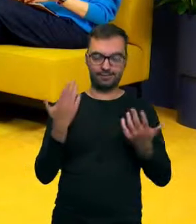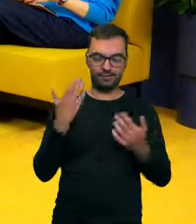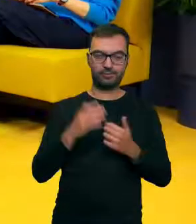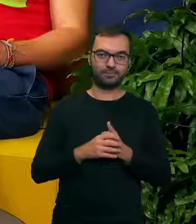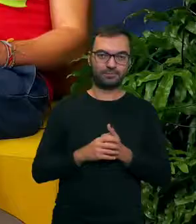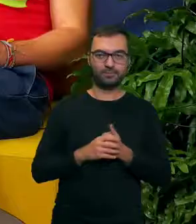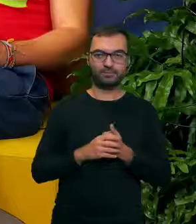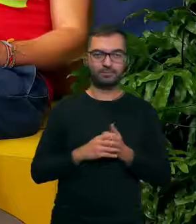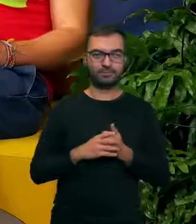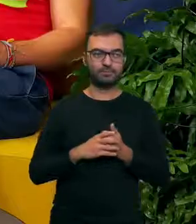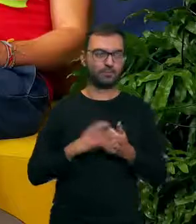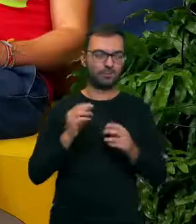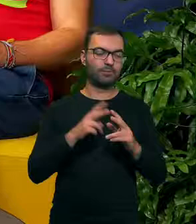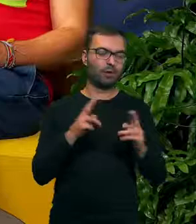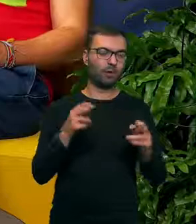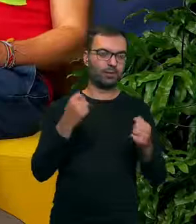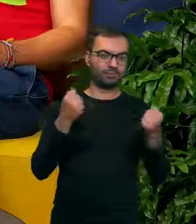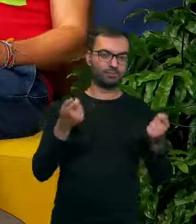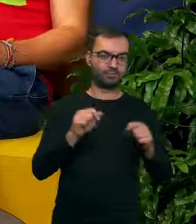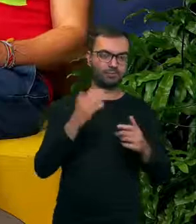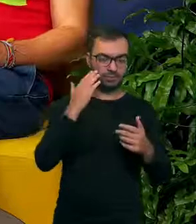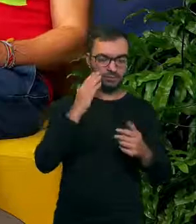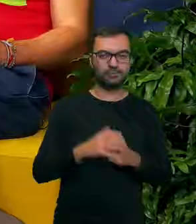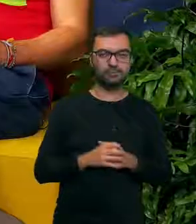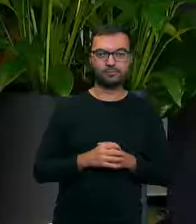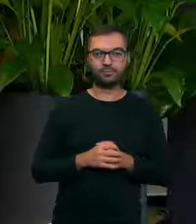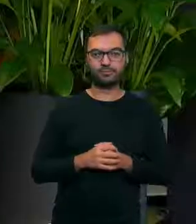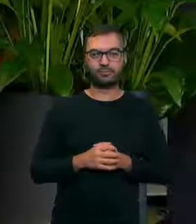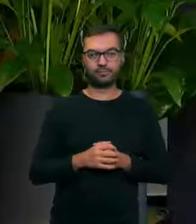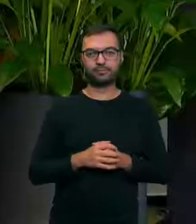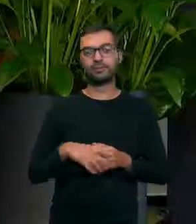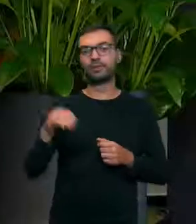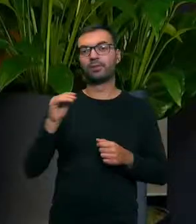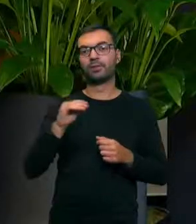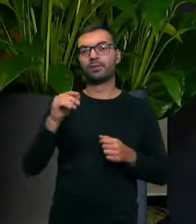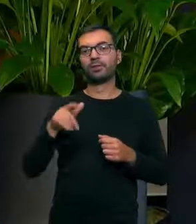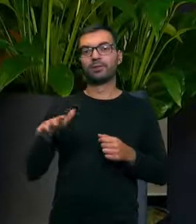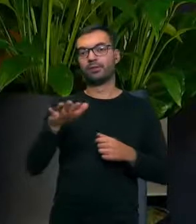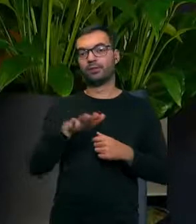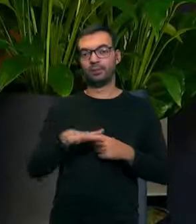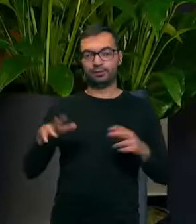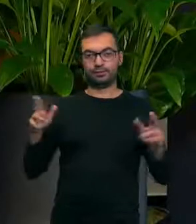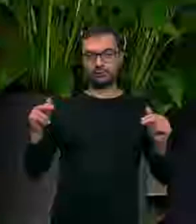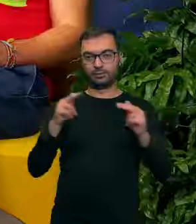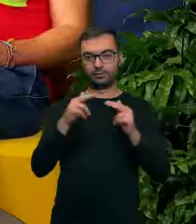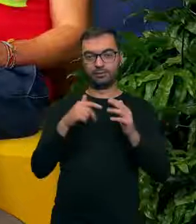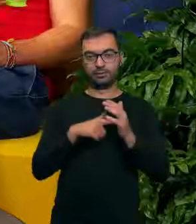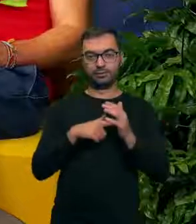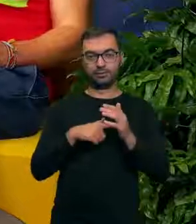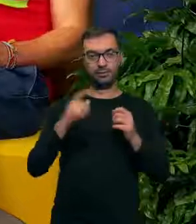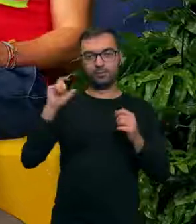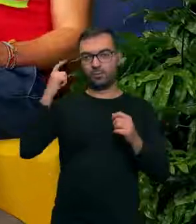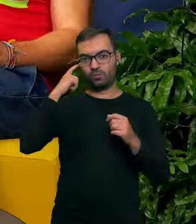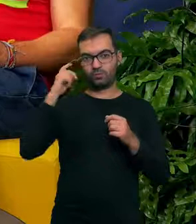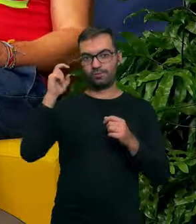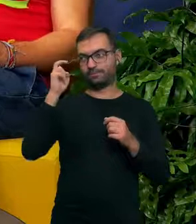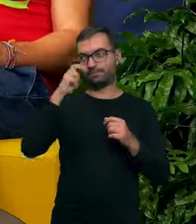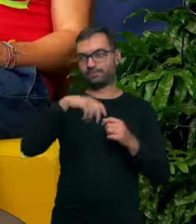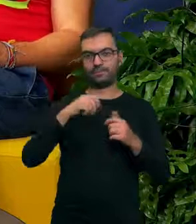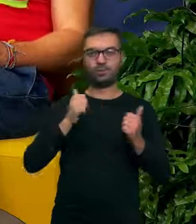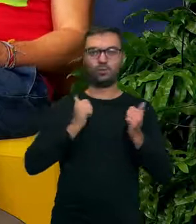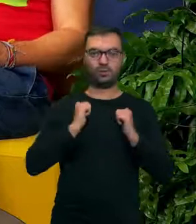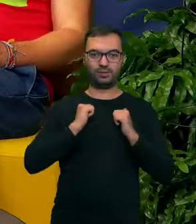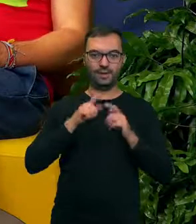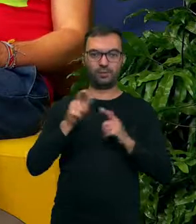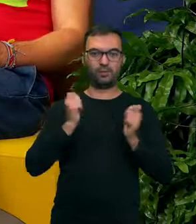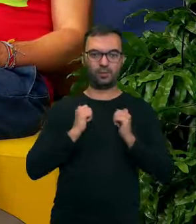jasne. Po prostu liczył. Zwłaszcza po tym okresie, liczył. Kiedy oprócz tego Placu Zamkowego, który jest przecież jedną z głównych atrakcji turystycznych